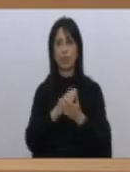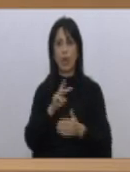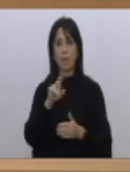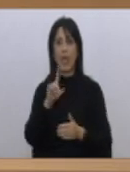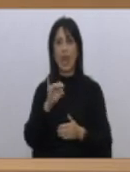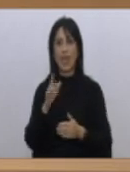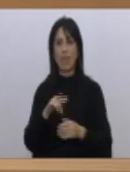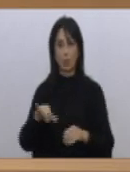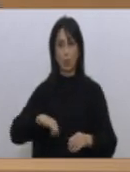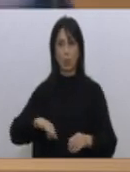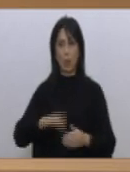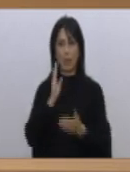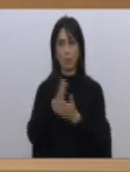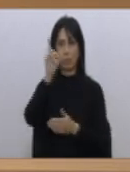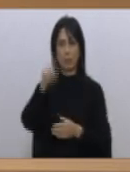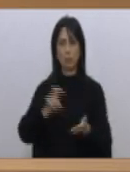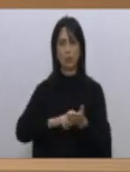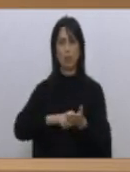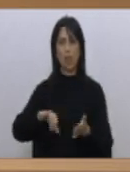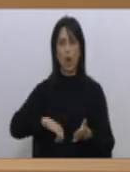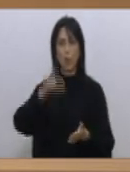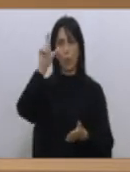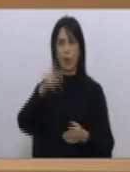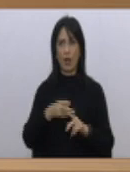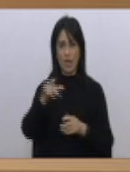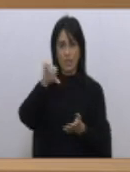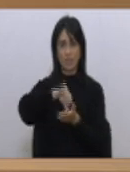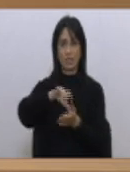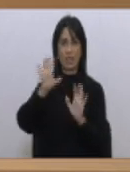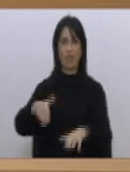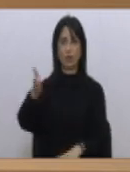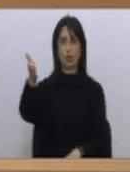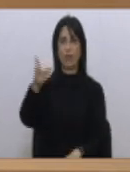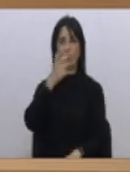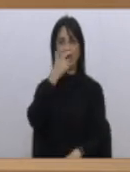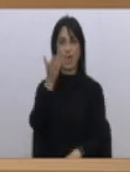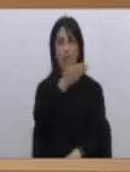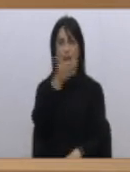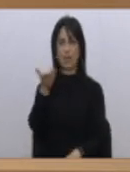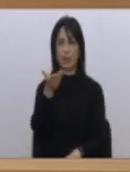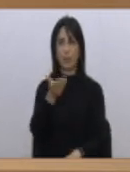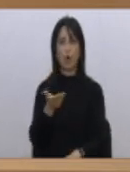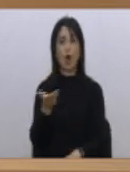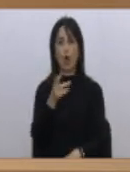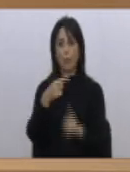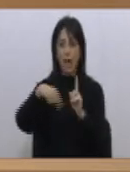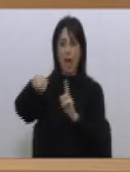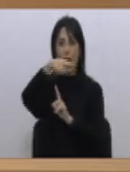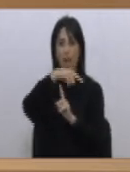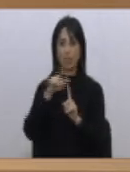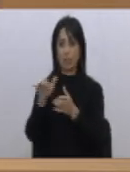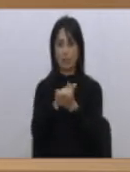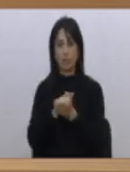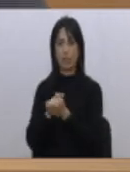მელია, ხულიგანი პირდაპირ და მშიშარა ხულიგანი, აი ეს არის, და მიხეილ სააკაშვილი, რომლის გარშემო ხართ